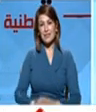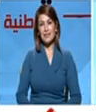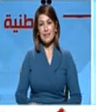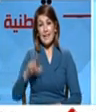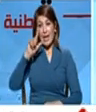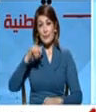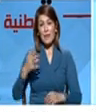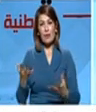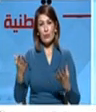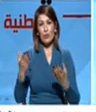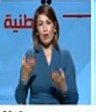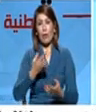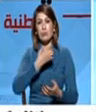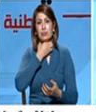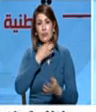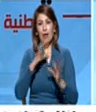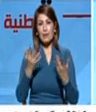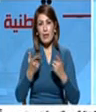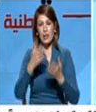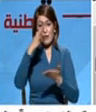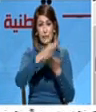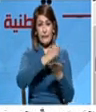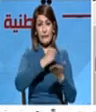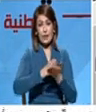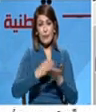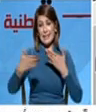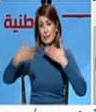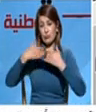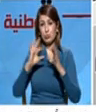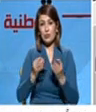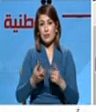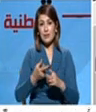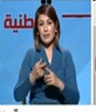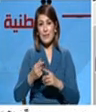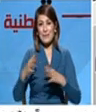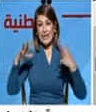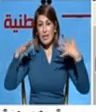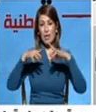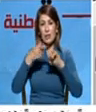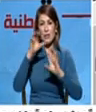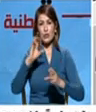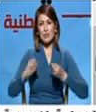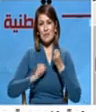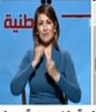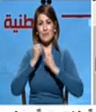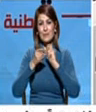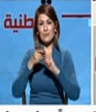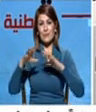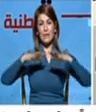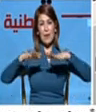مؤخرا كبير على البريد ال ابراهيم اثرنا الخدمات الاخرى معناها اللي اه فيه علاقه مباشره